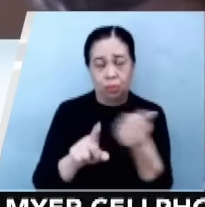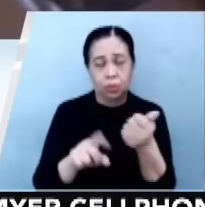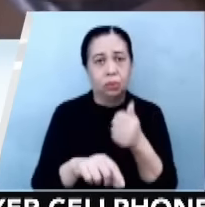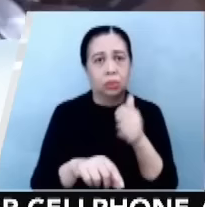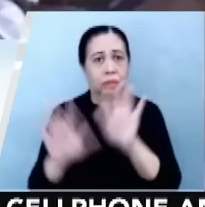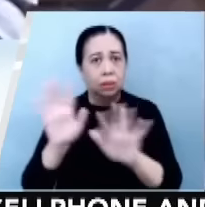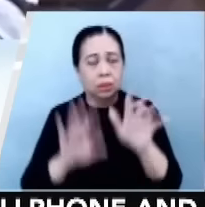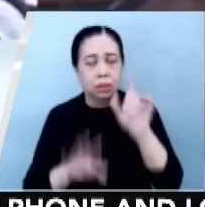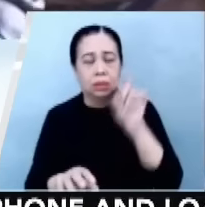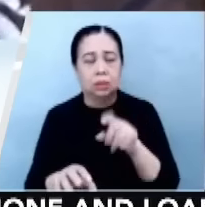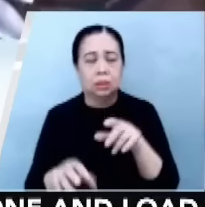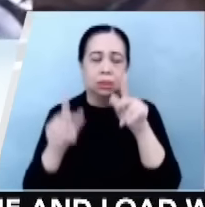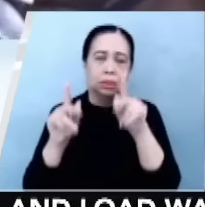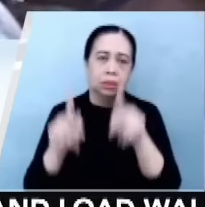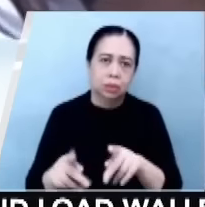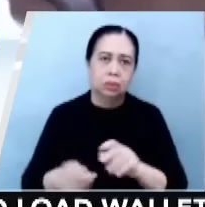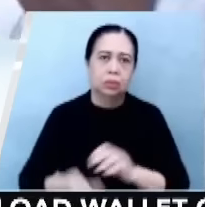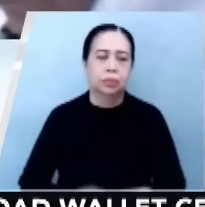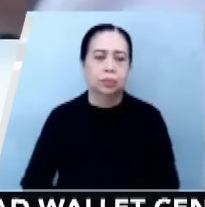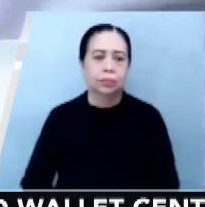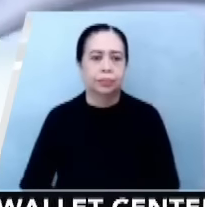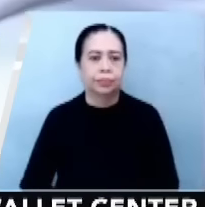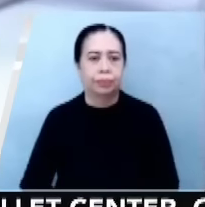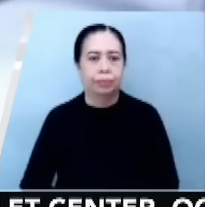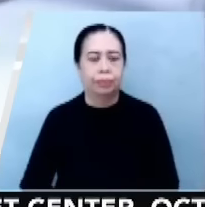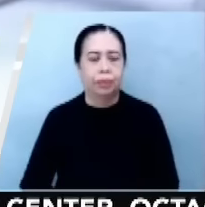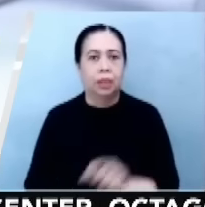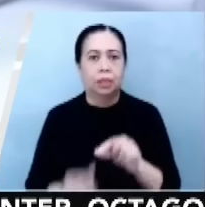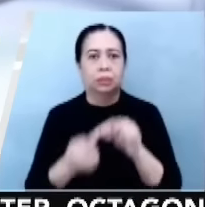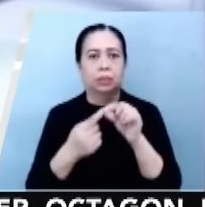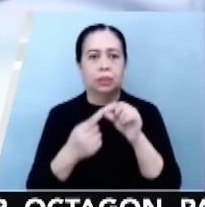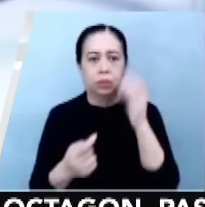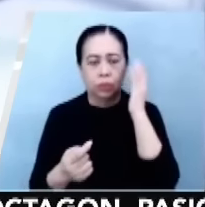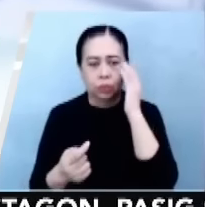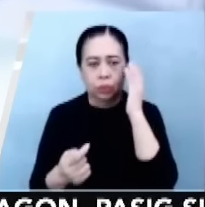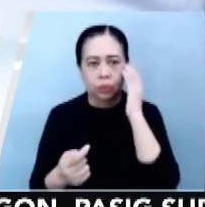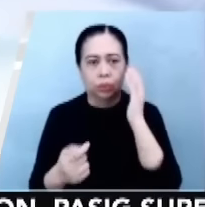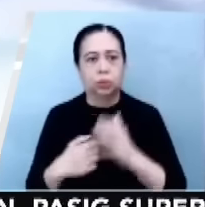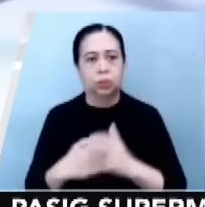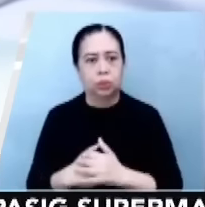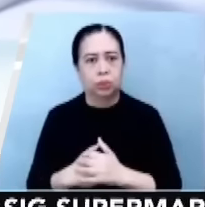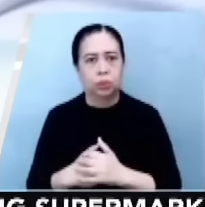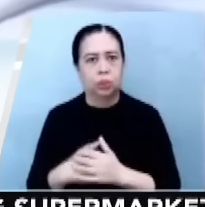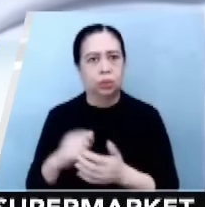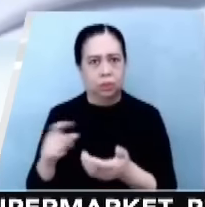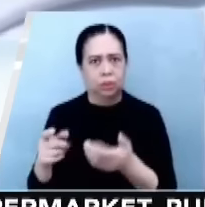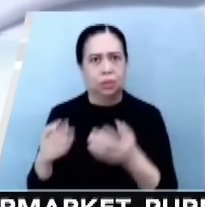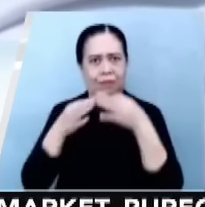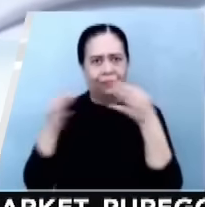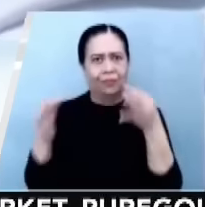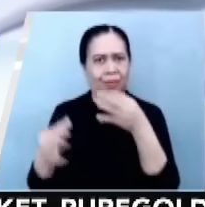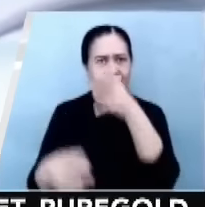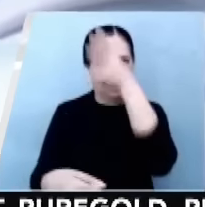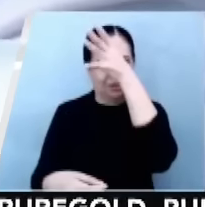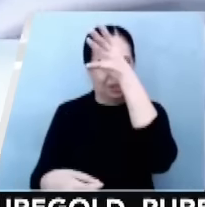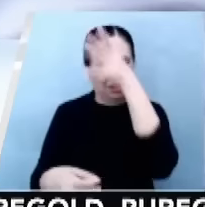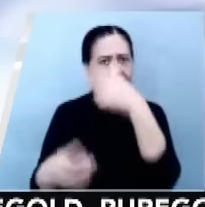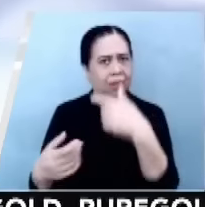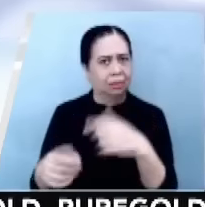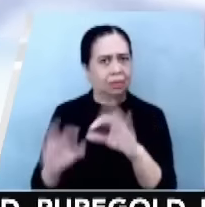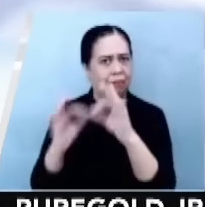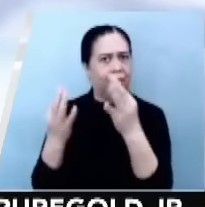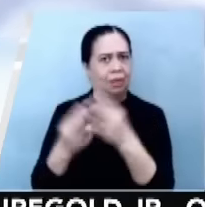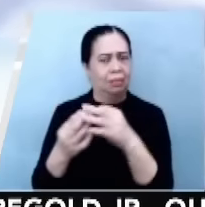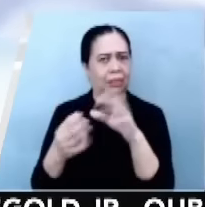tao. Lalo na po na alam namin na anak ng sikat na artista at maimpluwensyang pamilya.